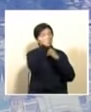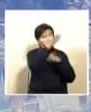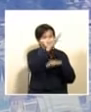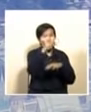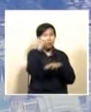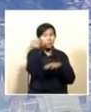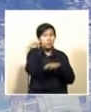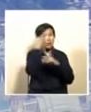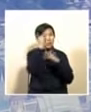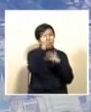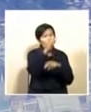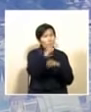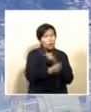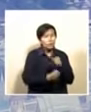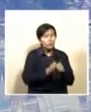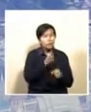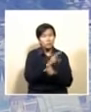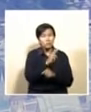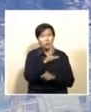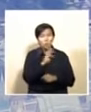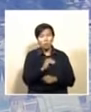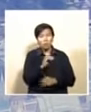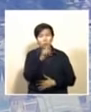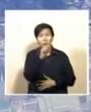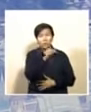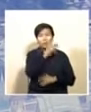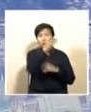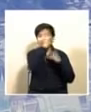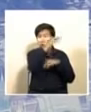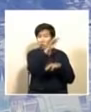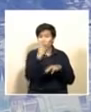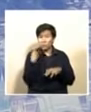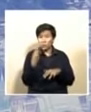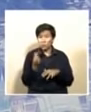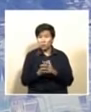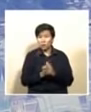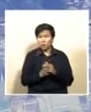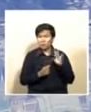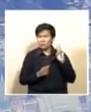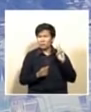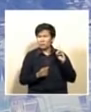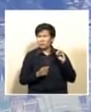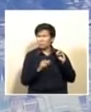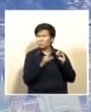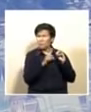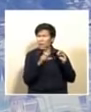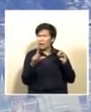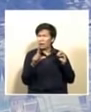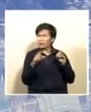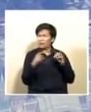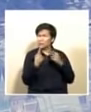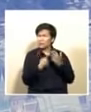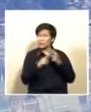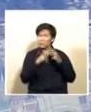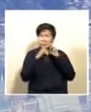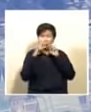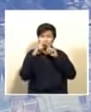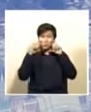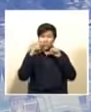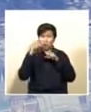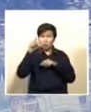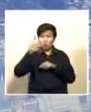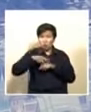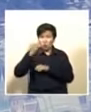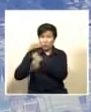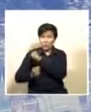องการที่จะใช้หน้ากากเขียวอันนี้กันมากขึ้นนะครับในส่วนนั้นก็จึงทำให้ก